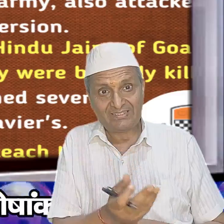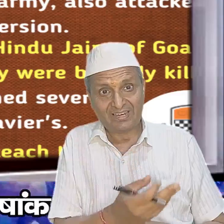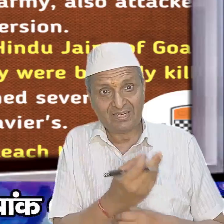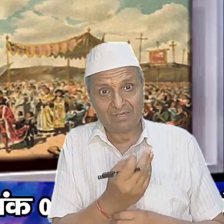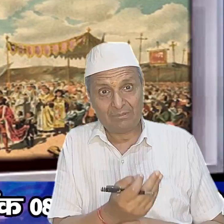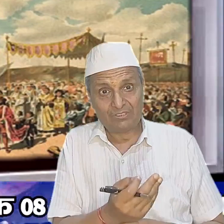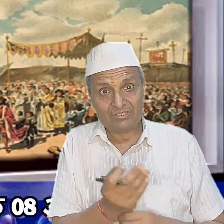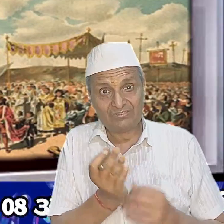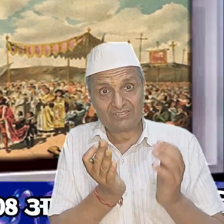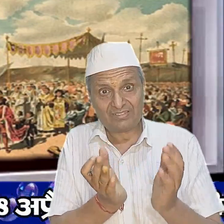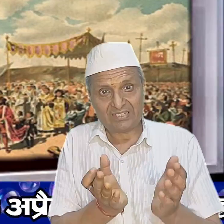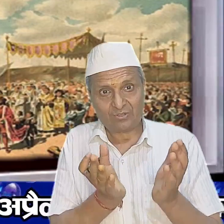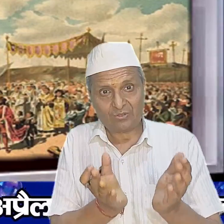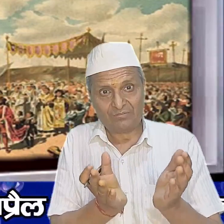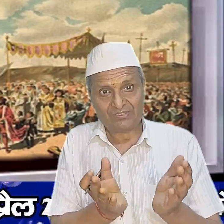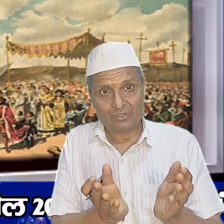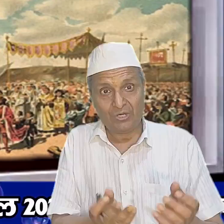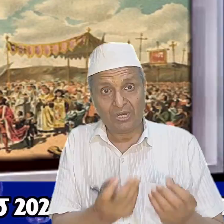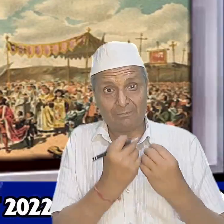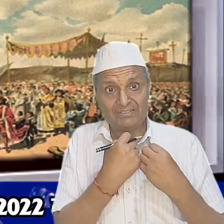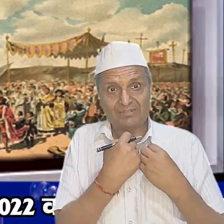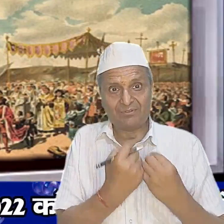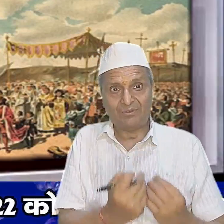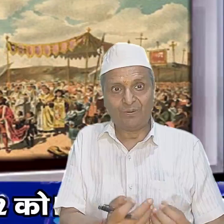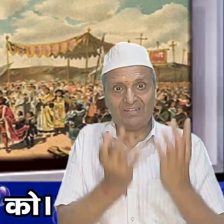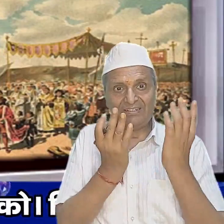काला दिन होता है जिस दिन वह उतरता है, वह था